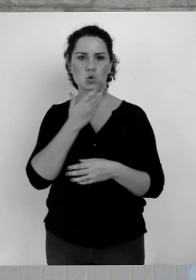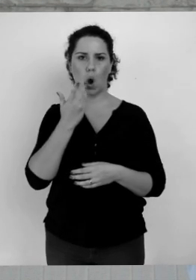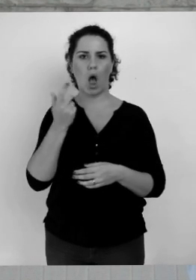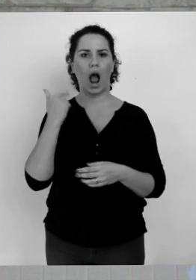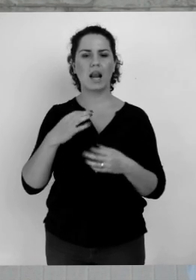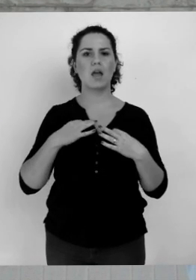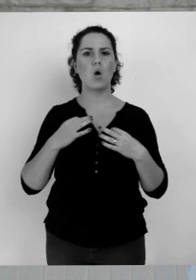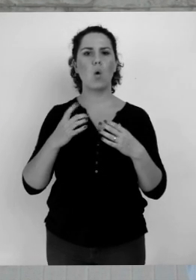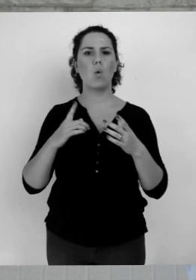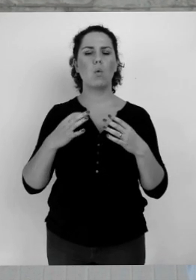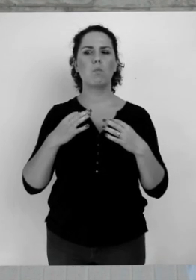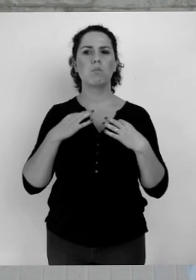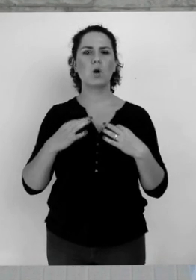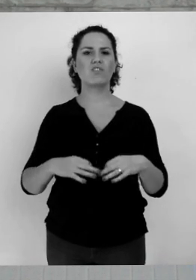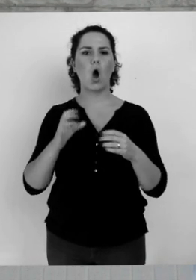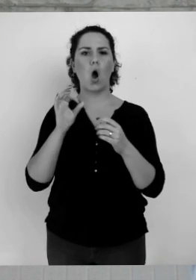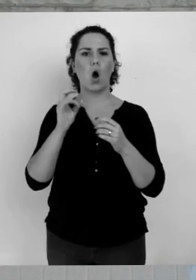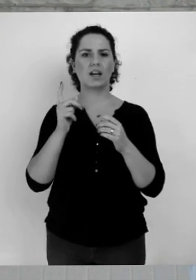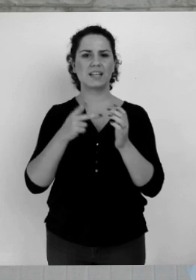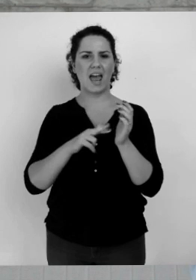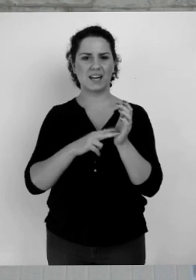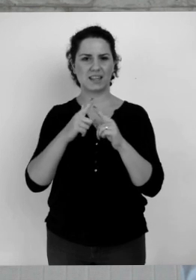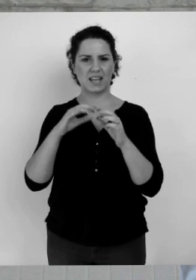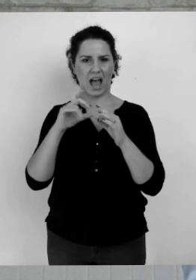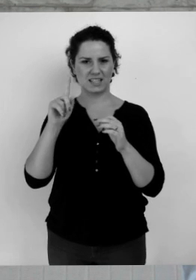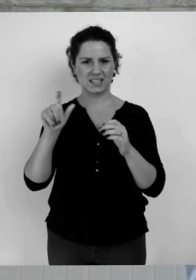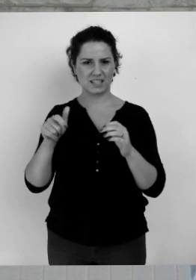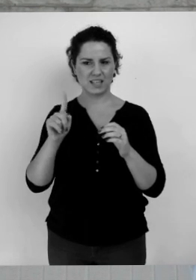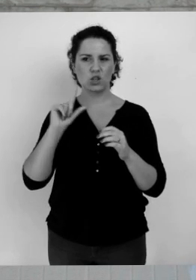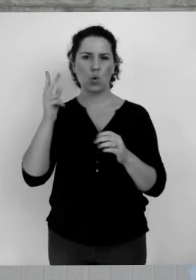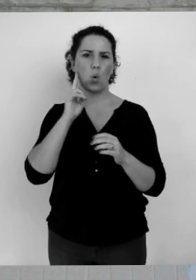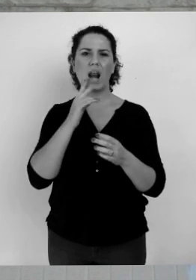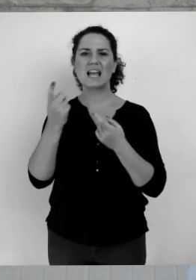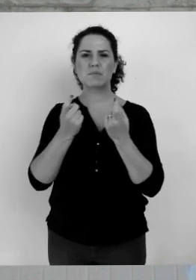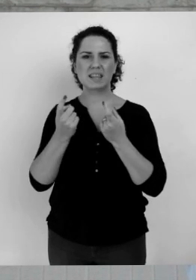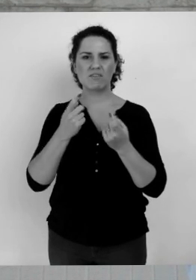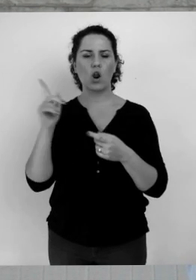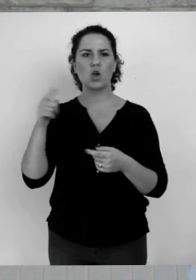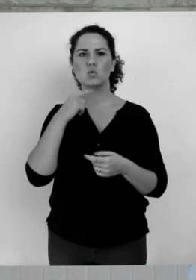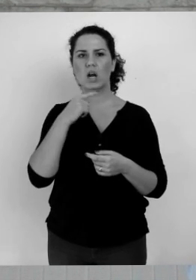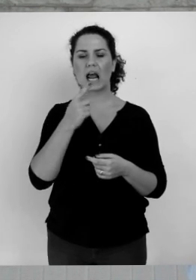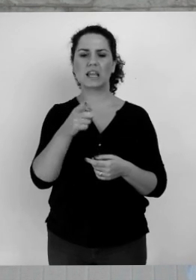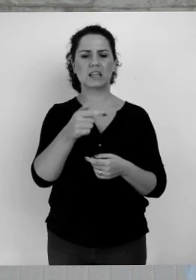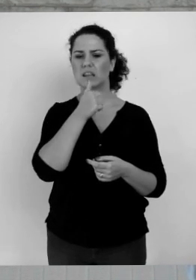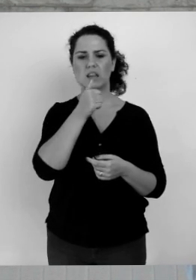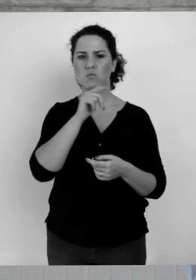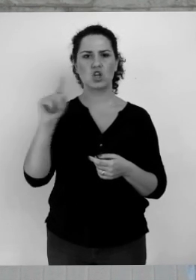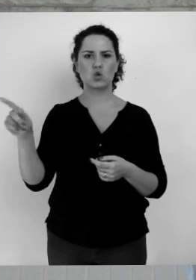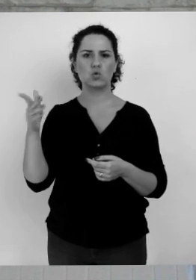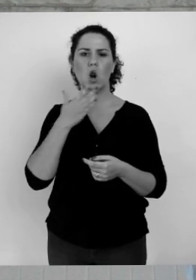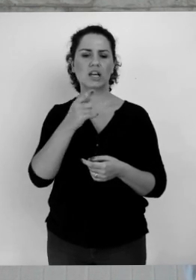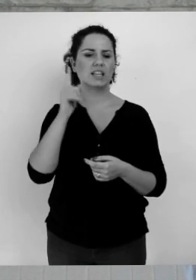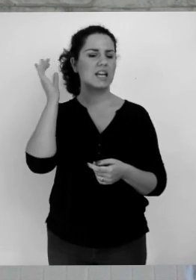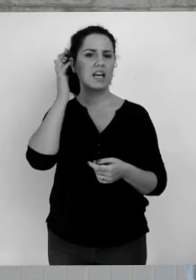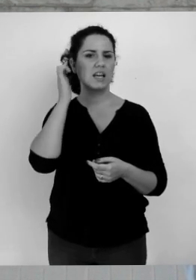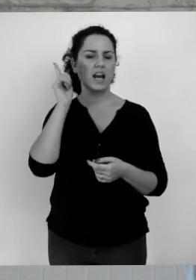u profesionalnu orijentaciju, tamo idu kluki na ispitivanje. Oni su rekli da ne mogu išću, zato što ja neću,